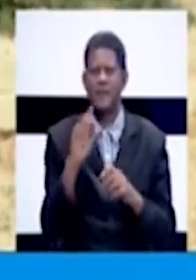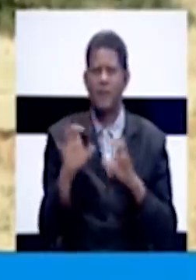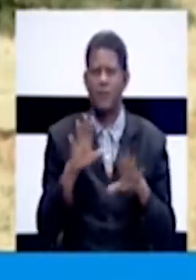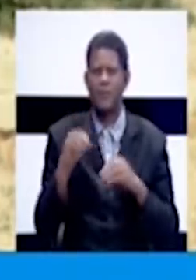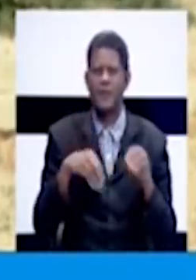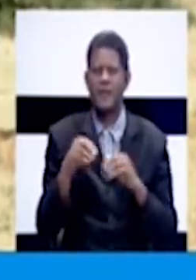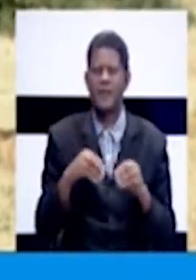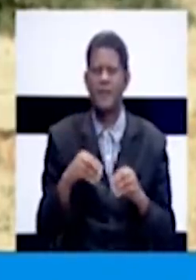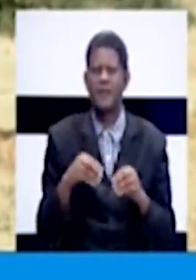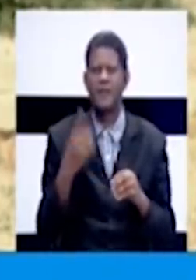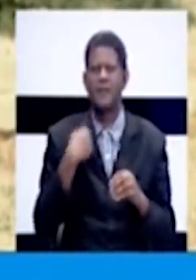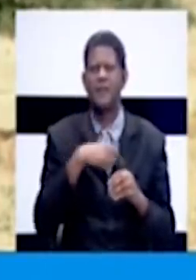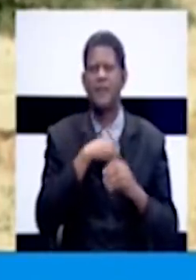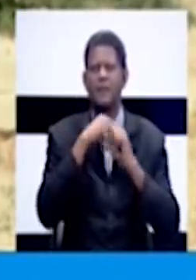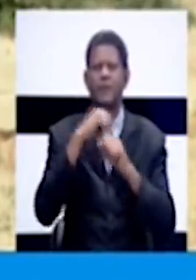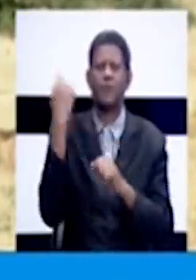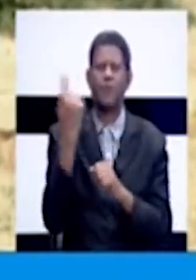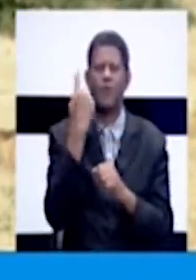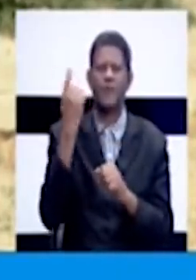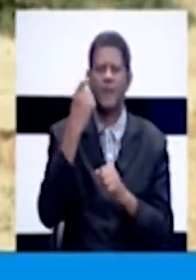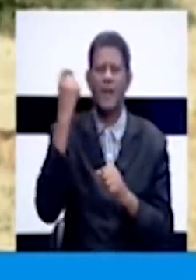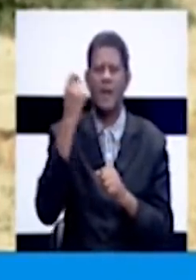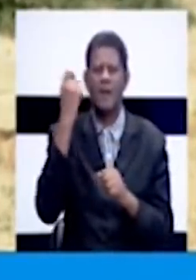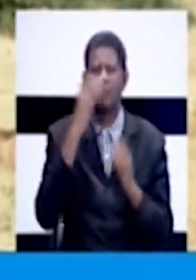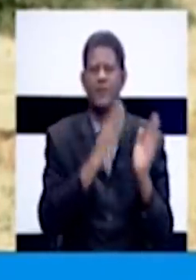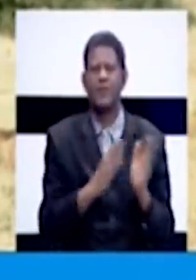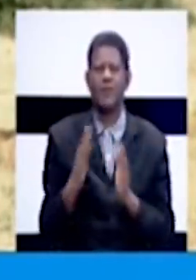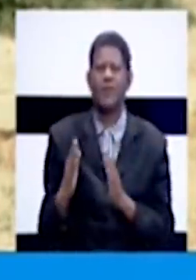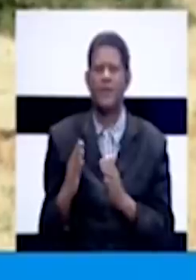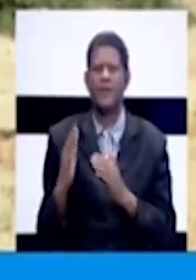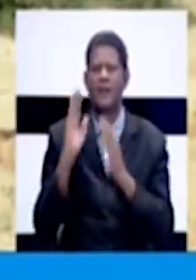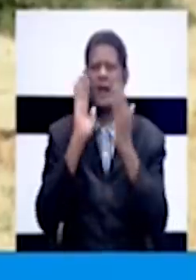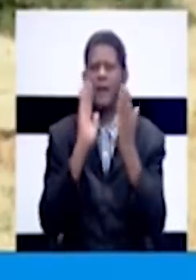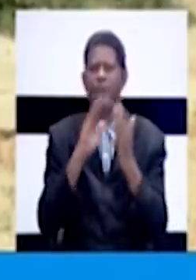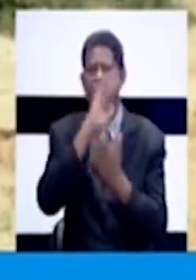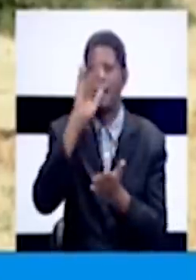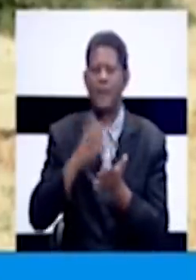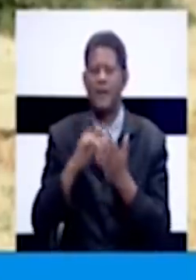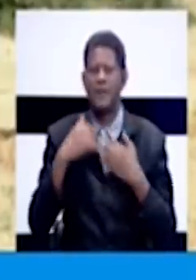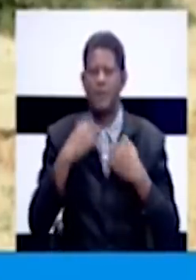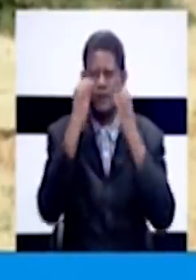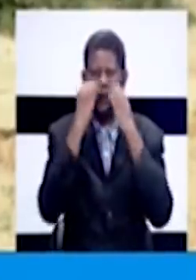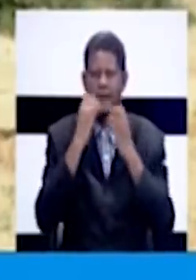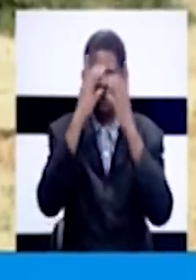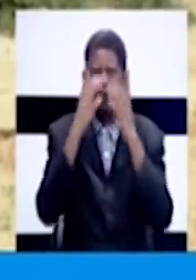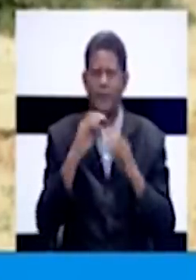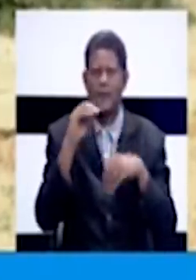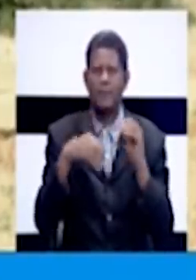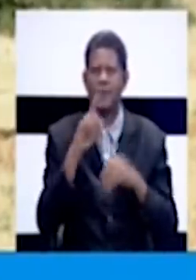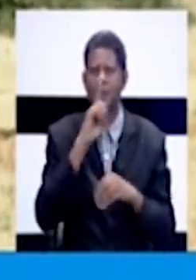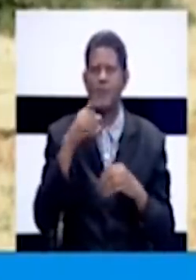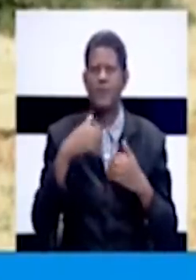እንቅስቃሴ ንዑ ንምምካት ኩሉ ሻዕ ወትሩ ድልውነት ኣብ ግንባርን ኣብ ማእኸልን ዘሎ ናይ ፀፅታ ምኽባር ኣብ ምንቅስቃሲ